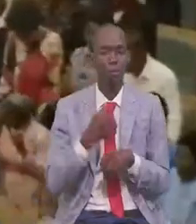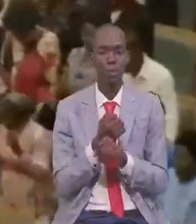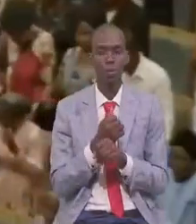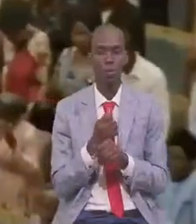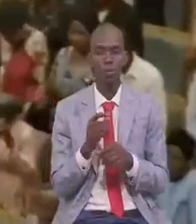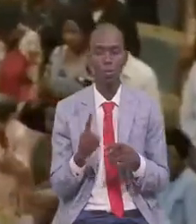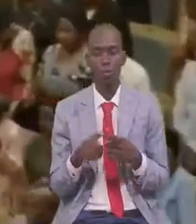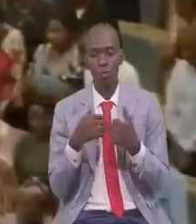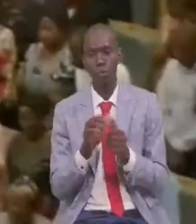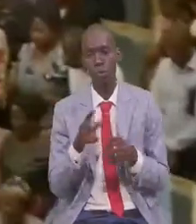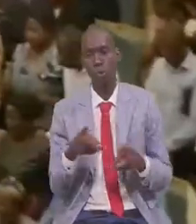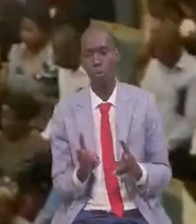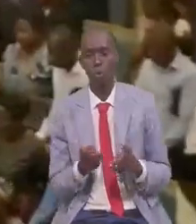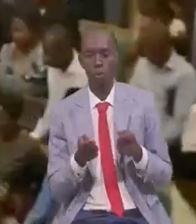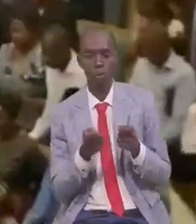Qui vont